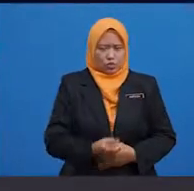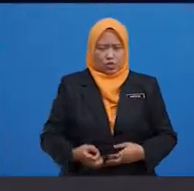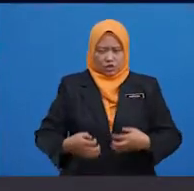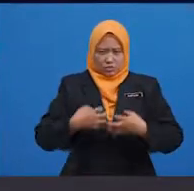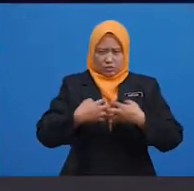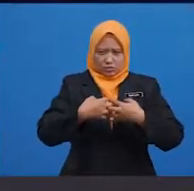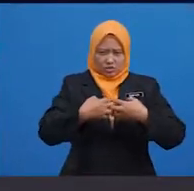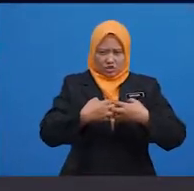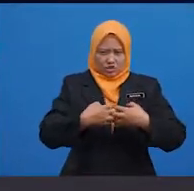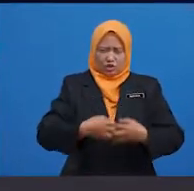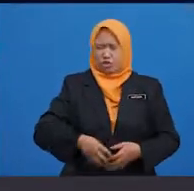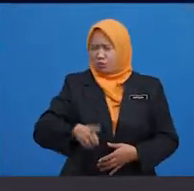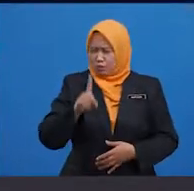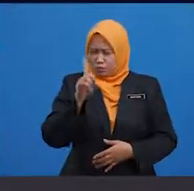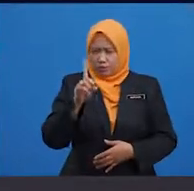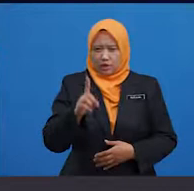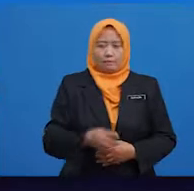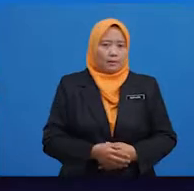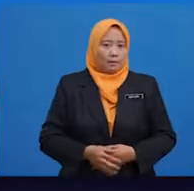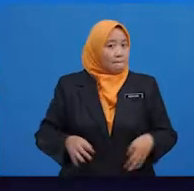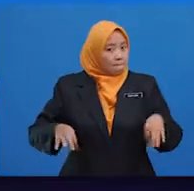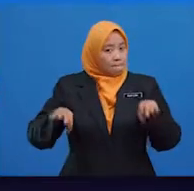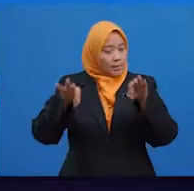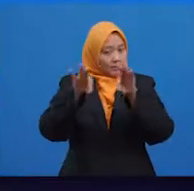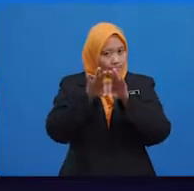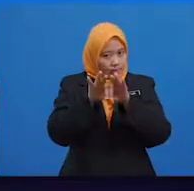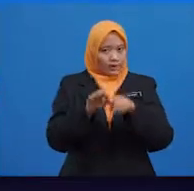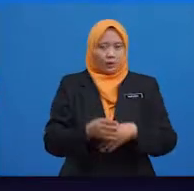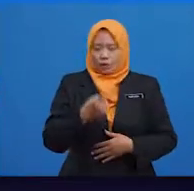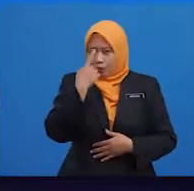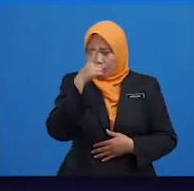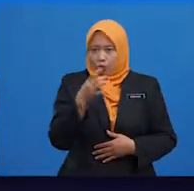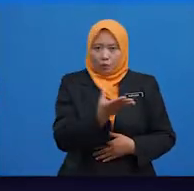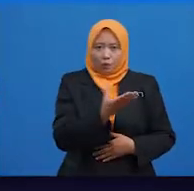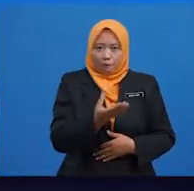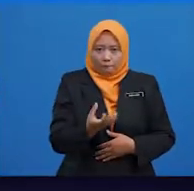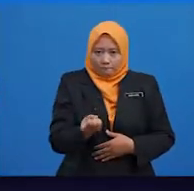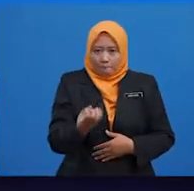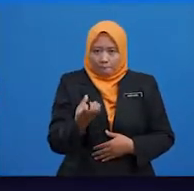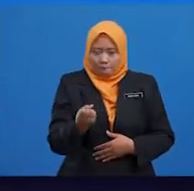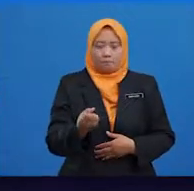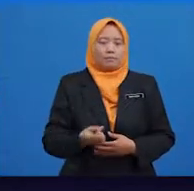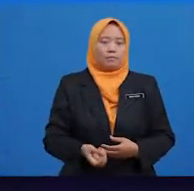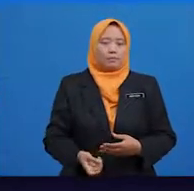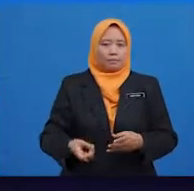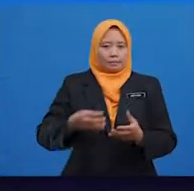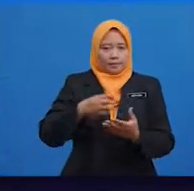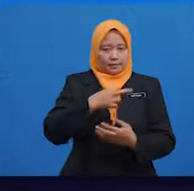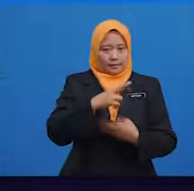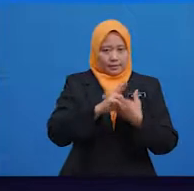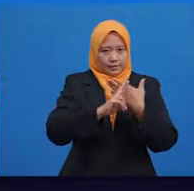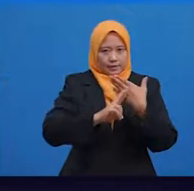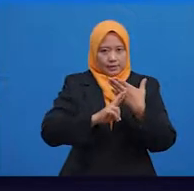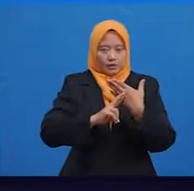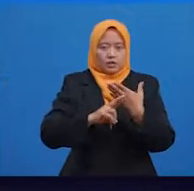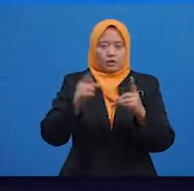badan dan tisu-tisu badan. Pada keadaan ini, darah membekalkan